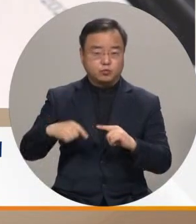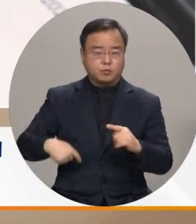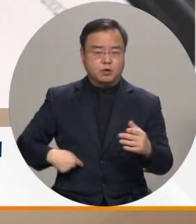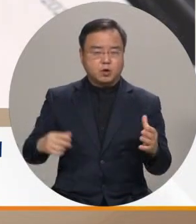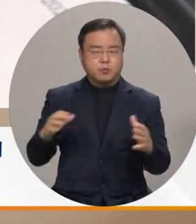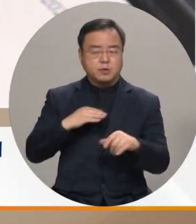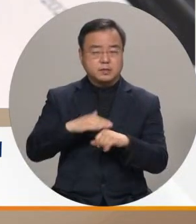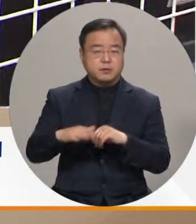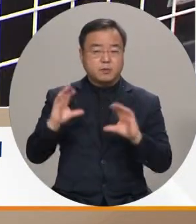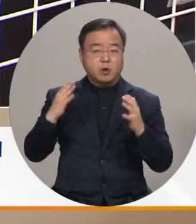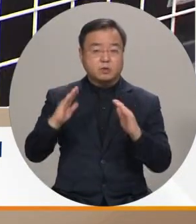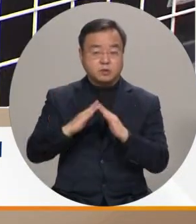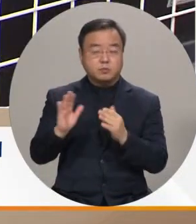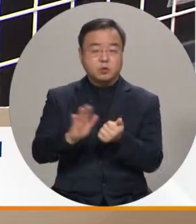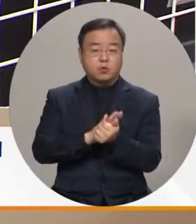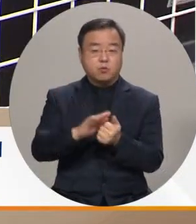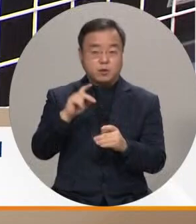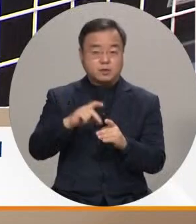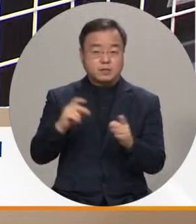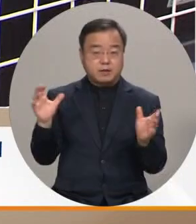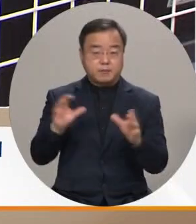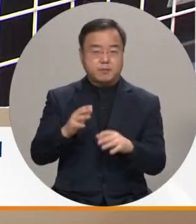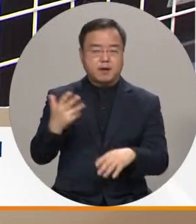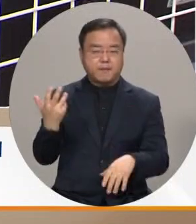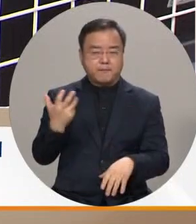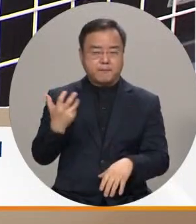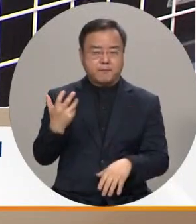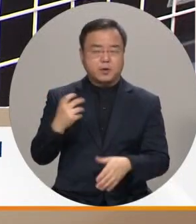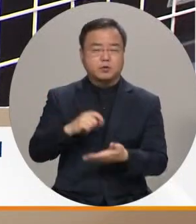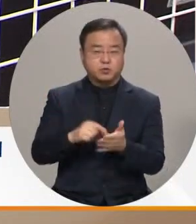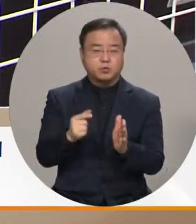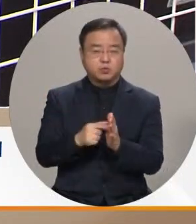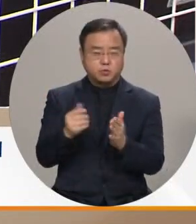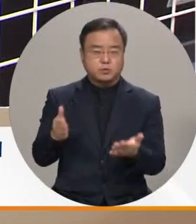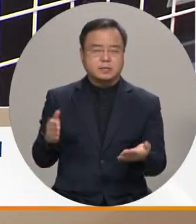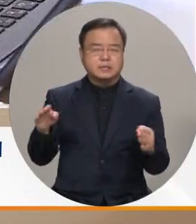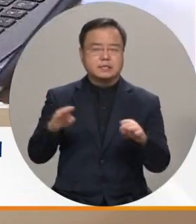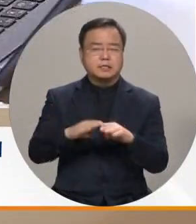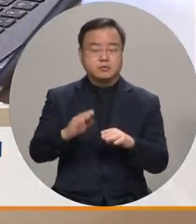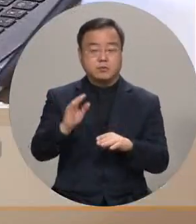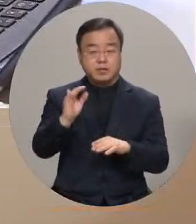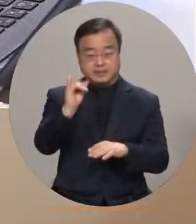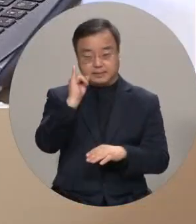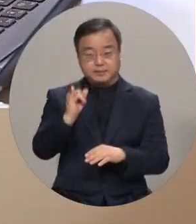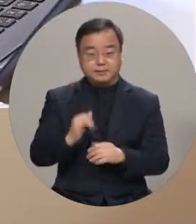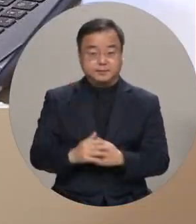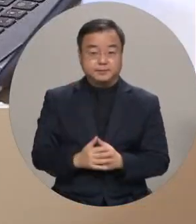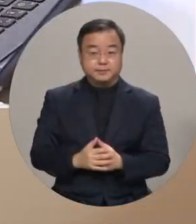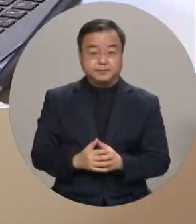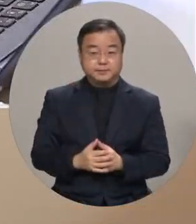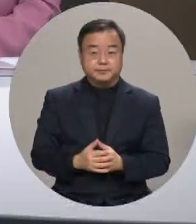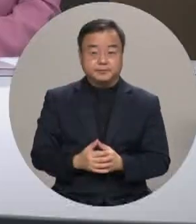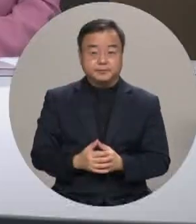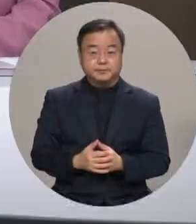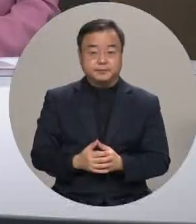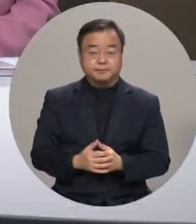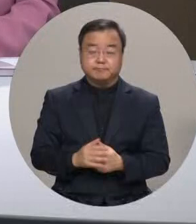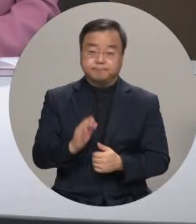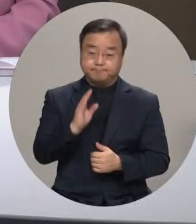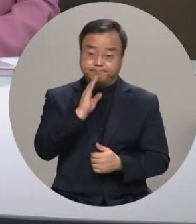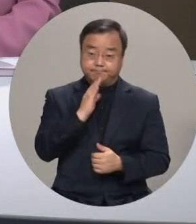돌봄 센터를 합하면 80억의 돌봄 돌봄 기관이 협동형 단체 로 함께하고 있습니다네